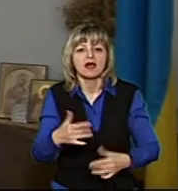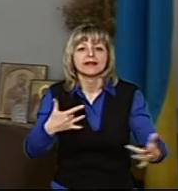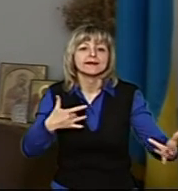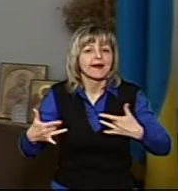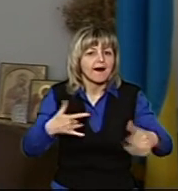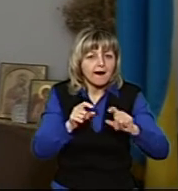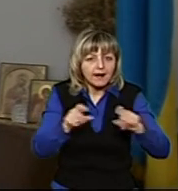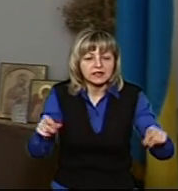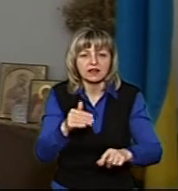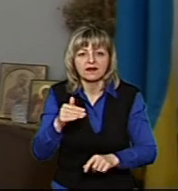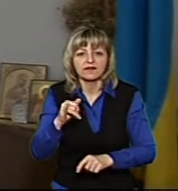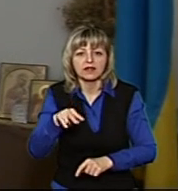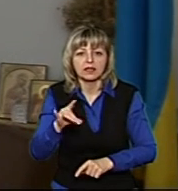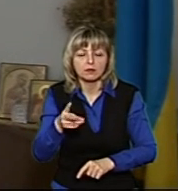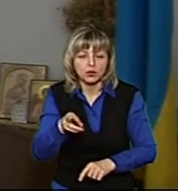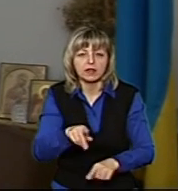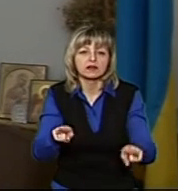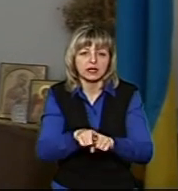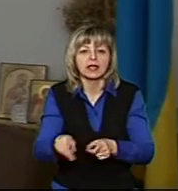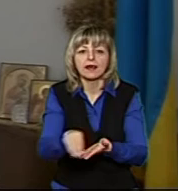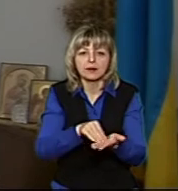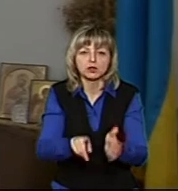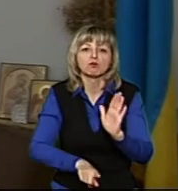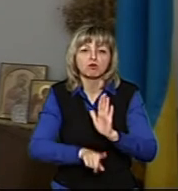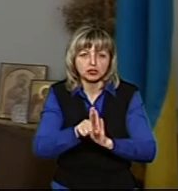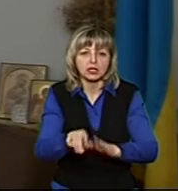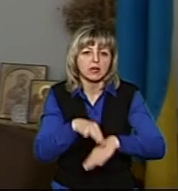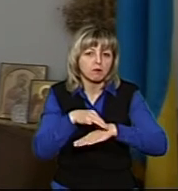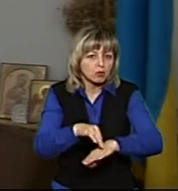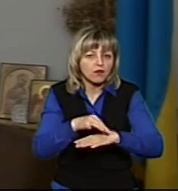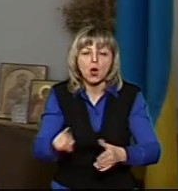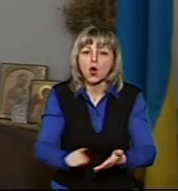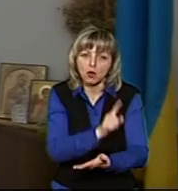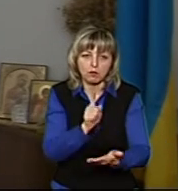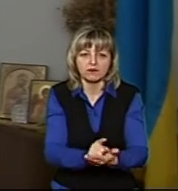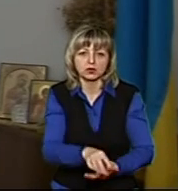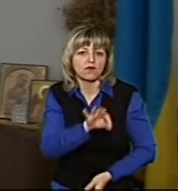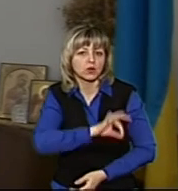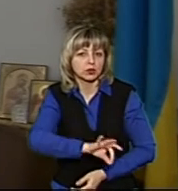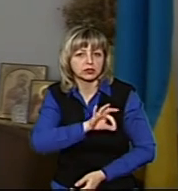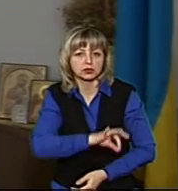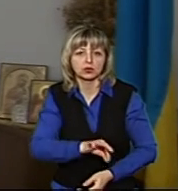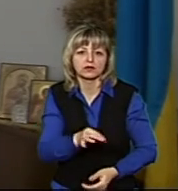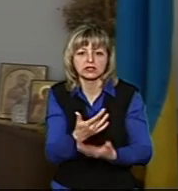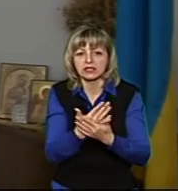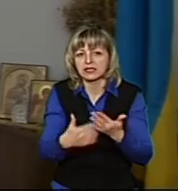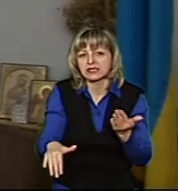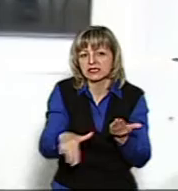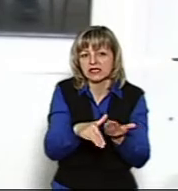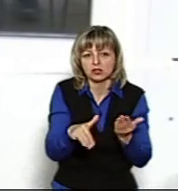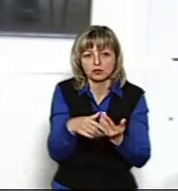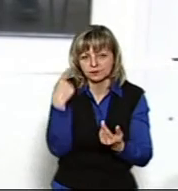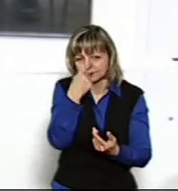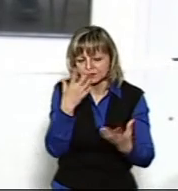філармонія, такі репетиції вже почали проводити, але з обов'язковим використанням засобів індивідуального